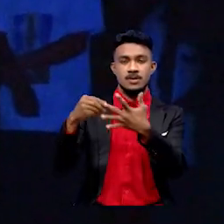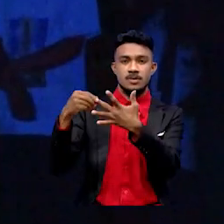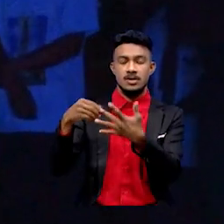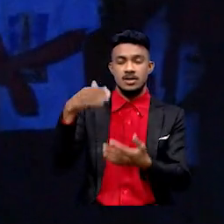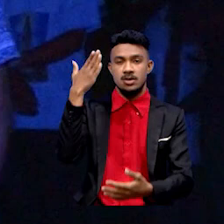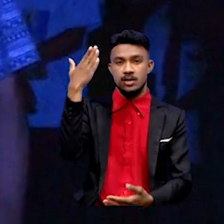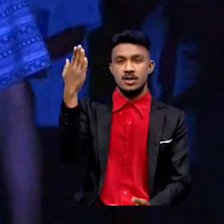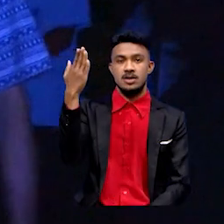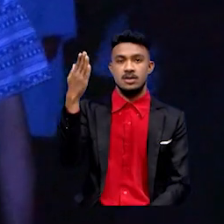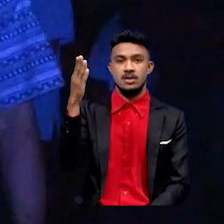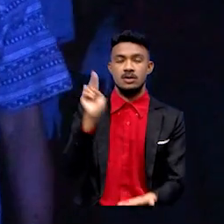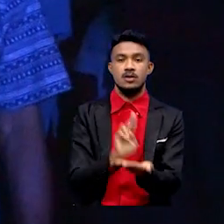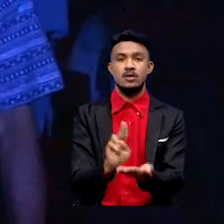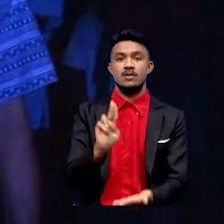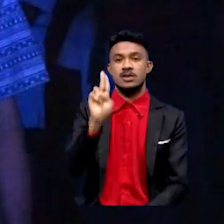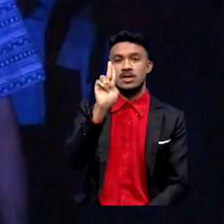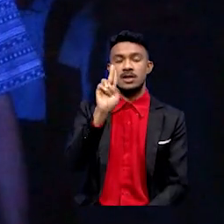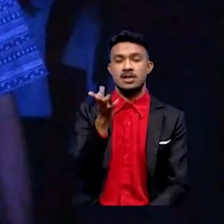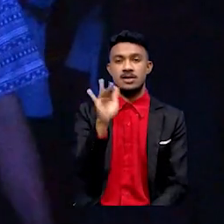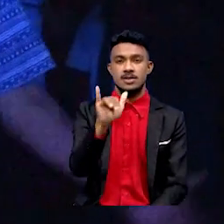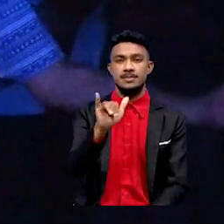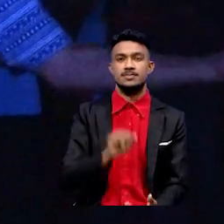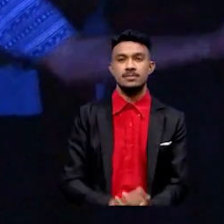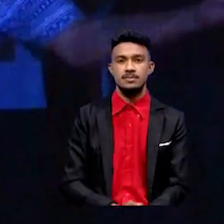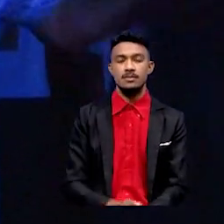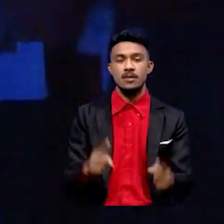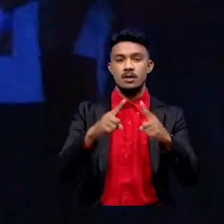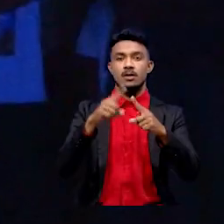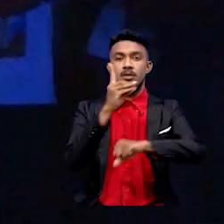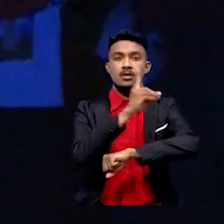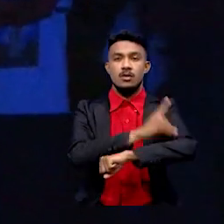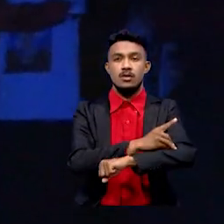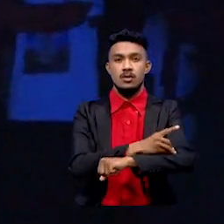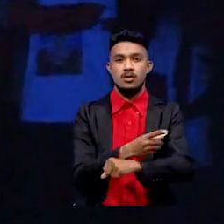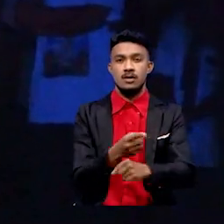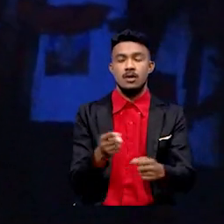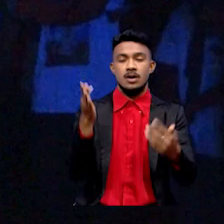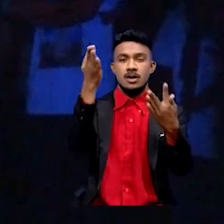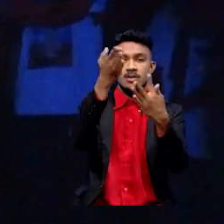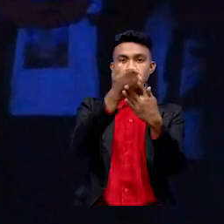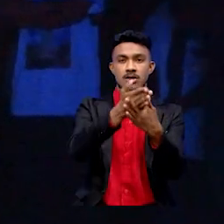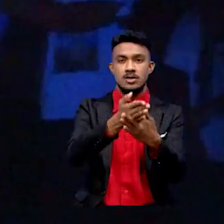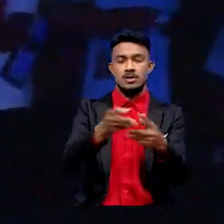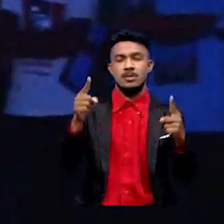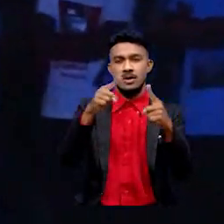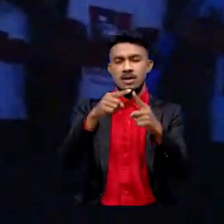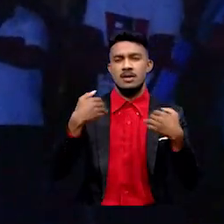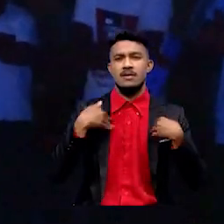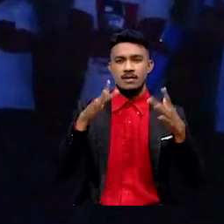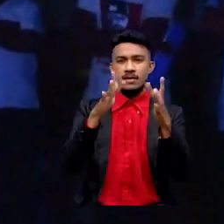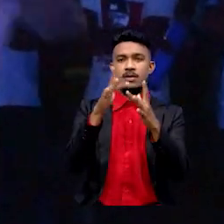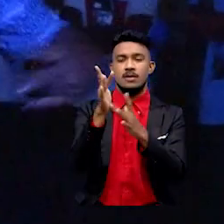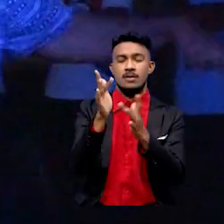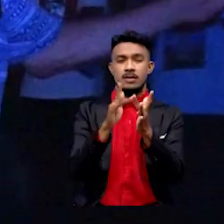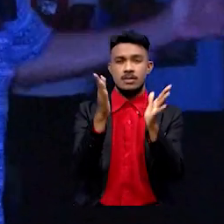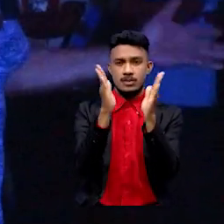ia universidade sirnaya. Oi loran tamba ia Google to hanba Google, hello